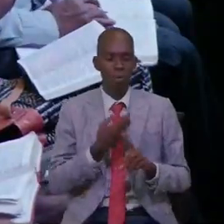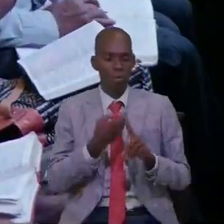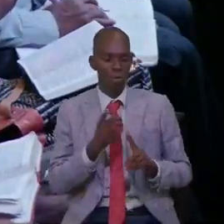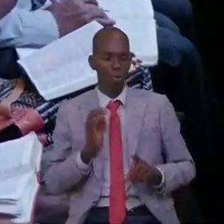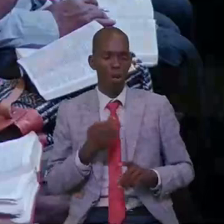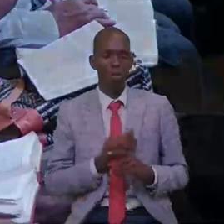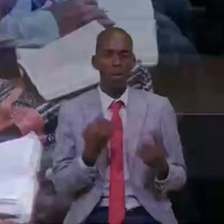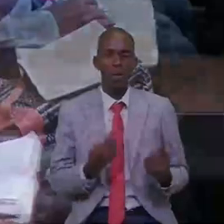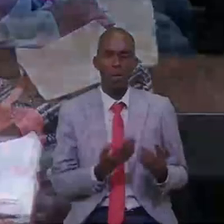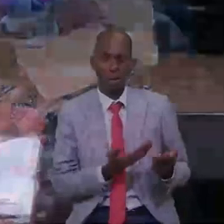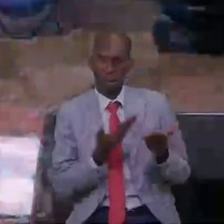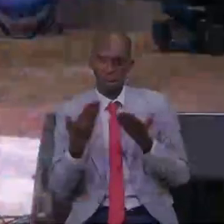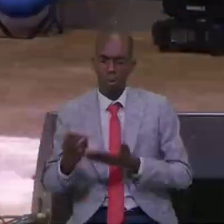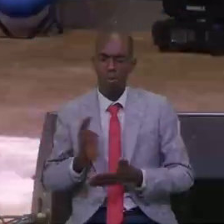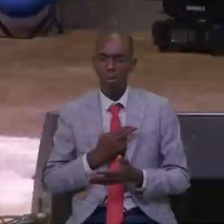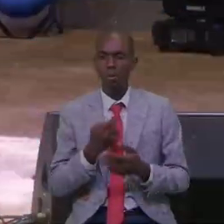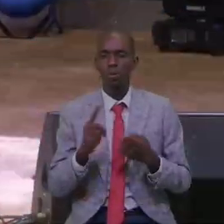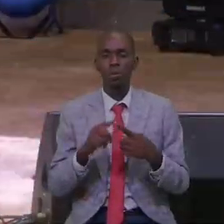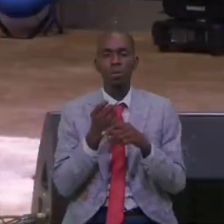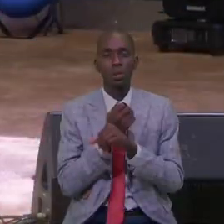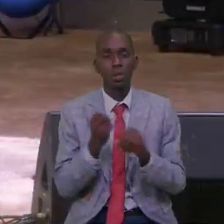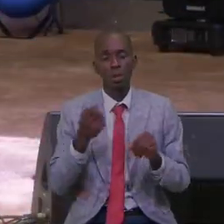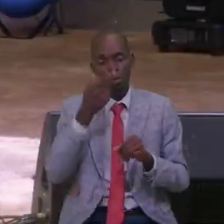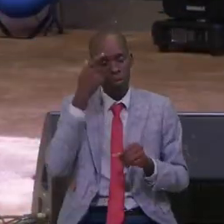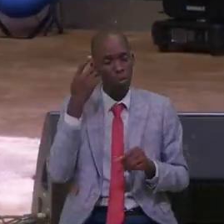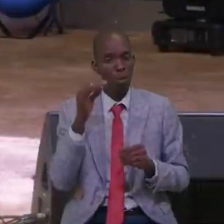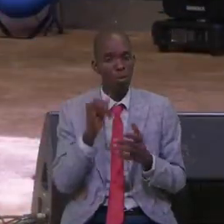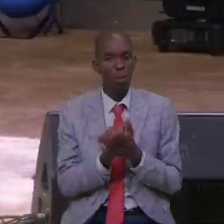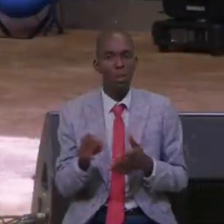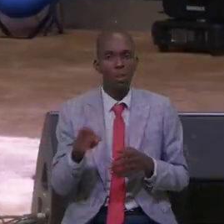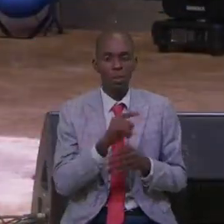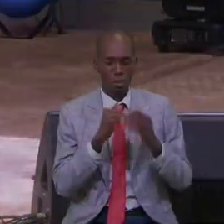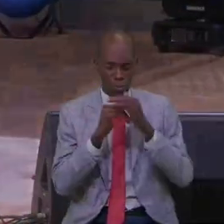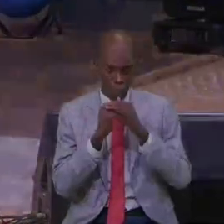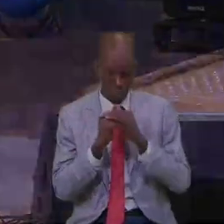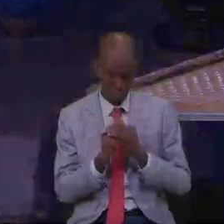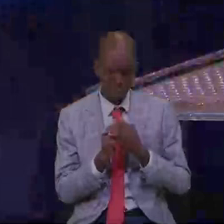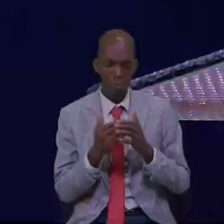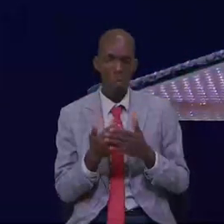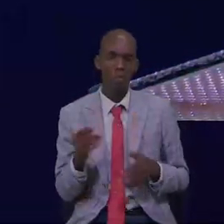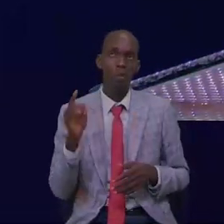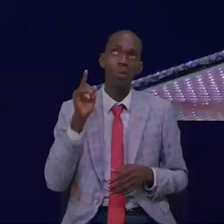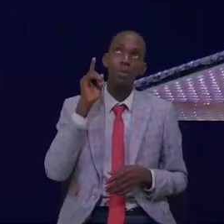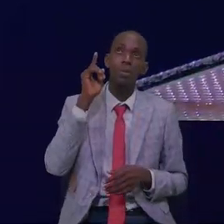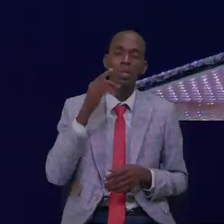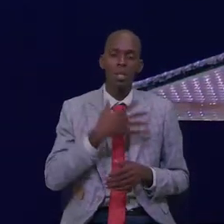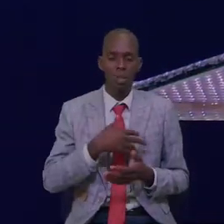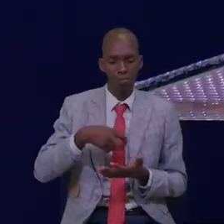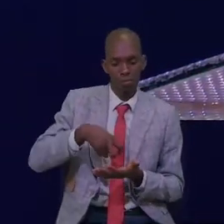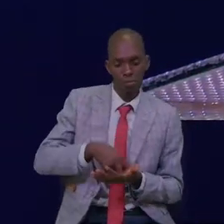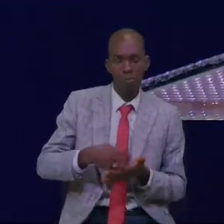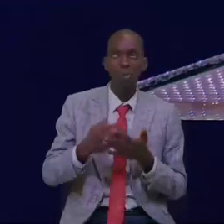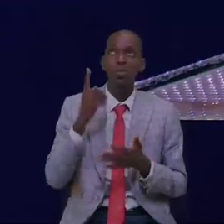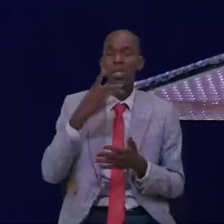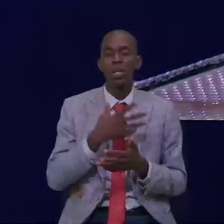péchés, nous amener au salut. À cause de cela, ils ont fléchi devant lui, ils se sont mis